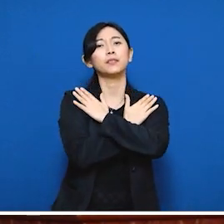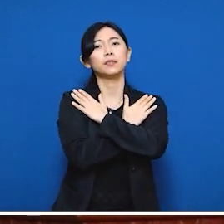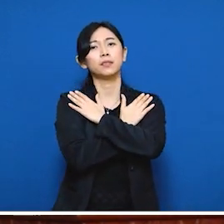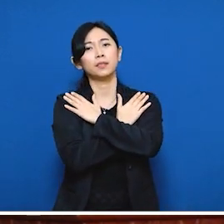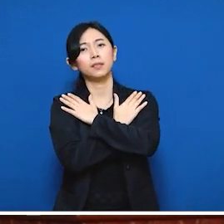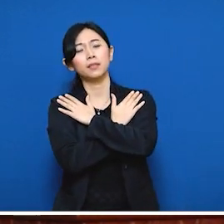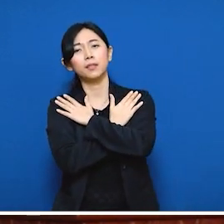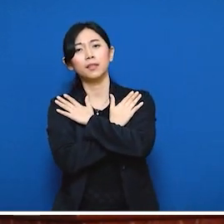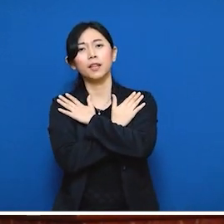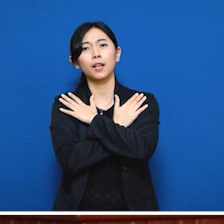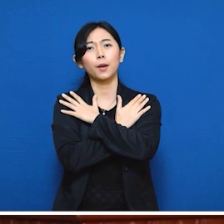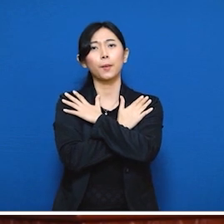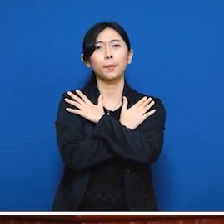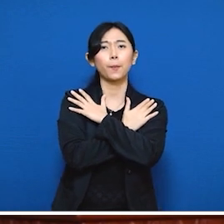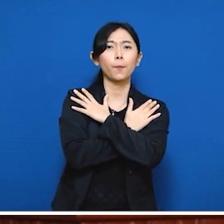kasih.